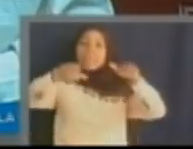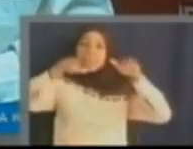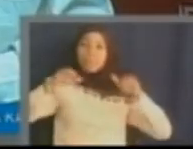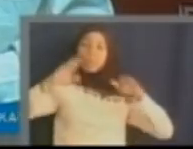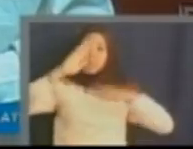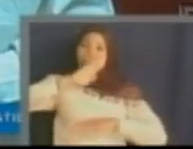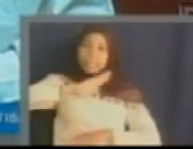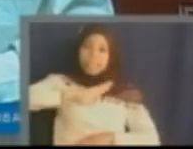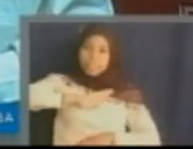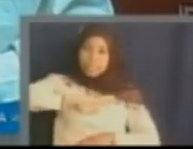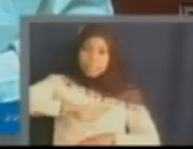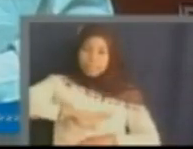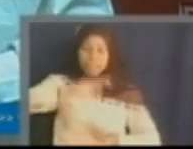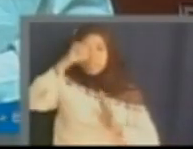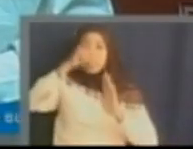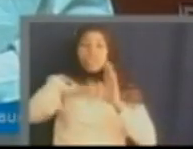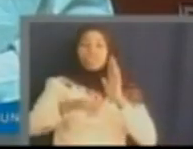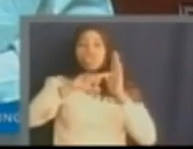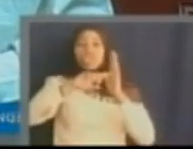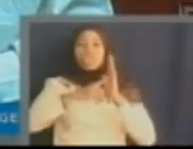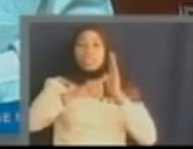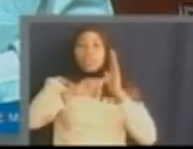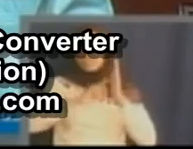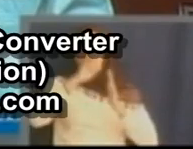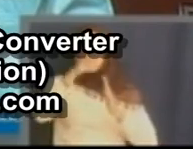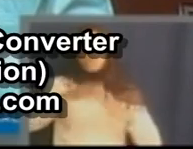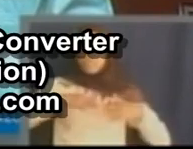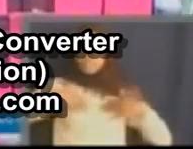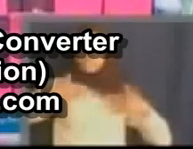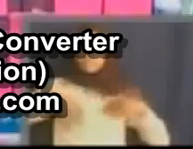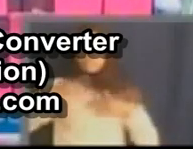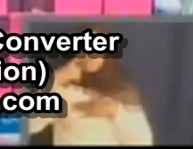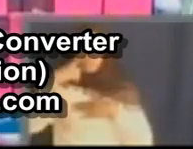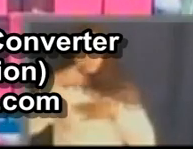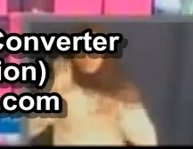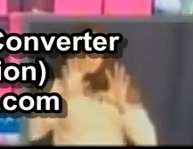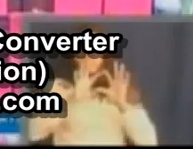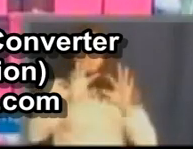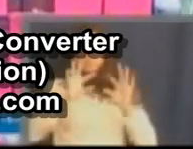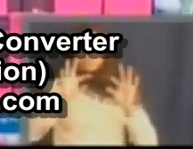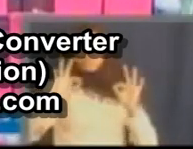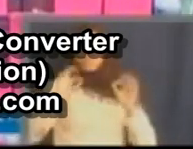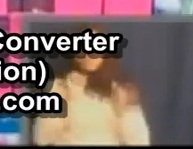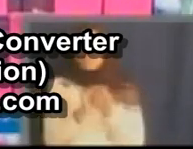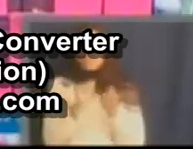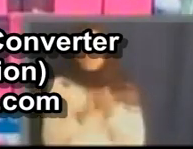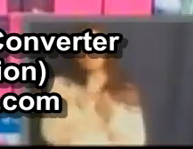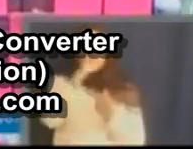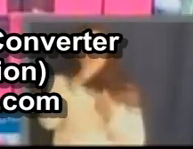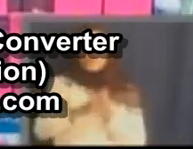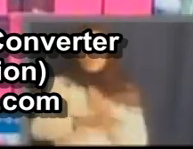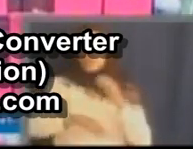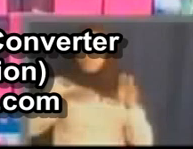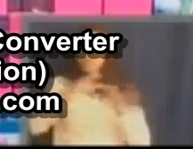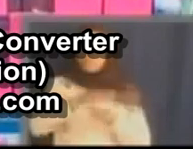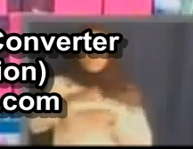hiyo unahitaji kuangaliwa upya, jambo ambalo tayari mwenyekiti analishughulikia na leo hii mshumo